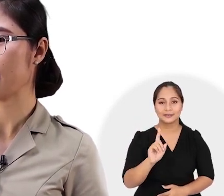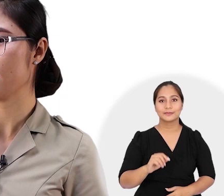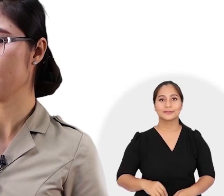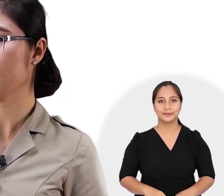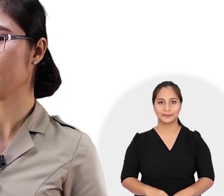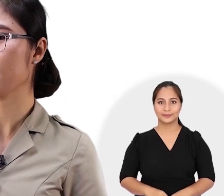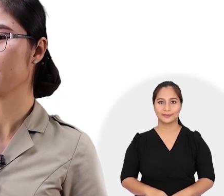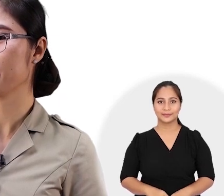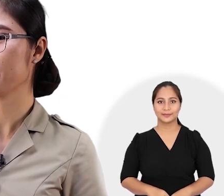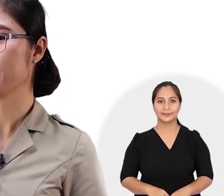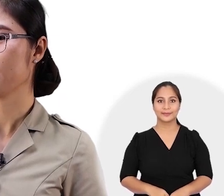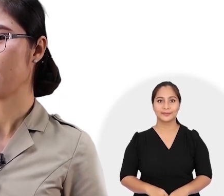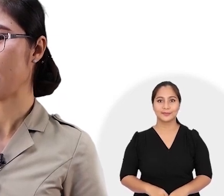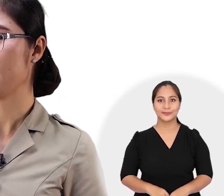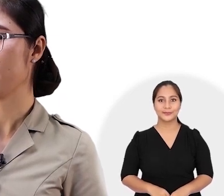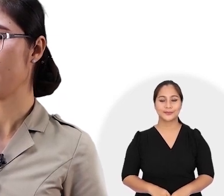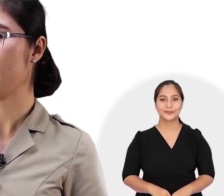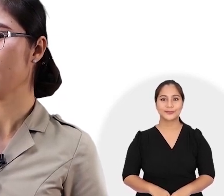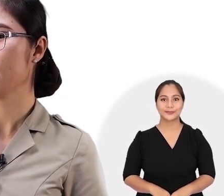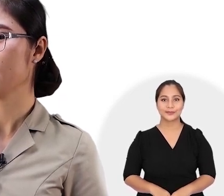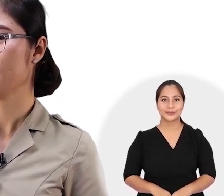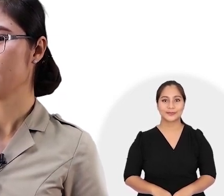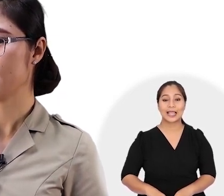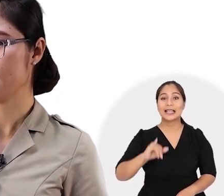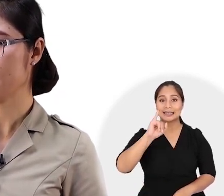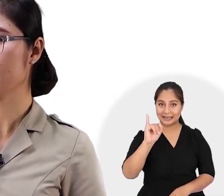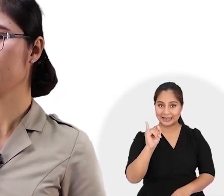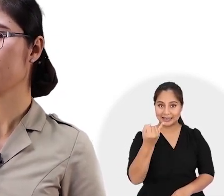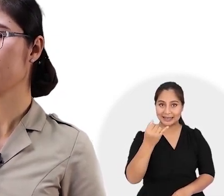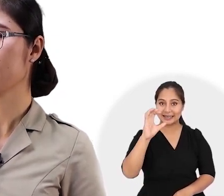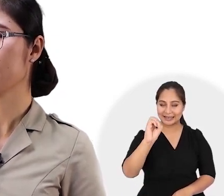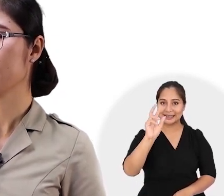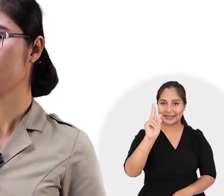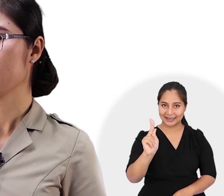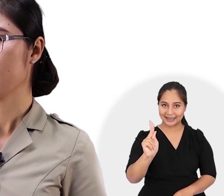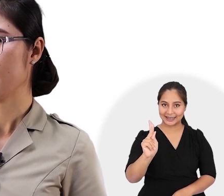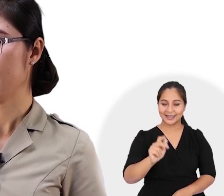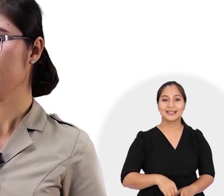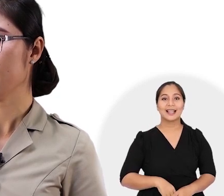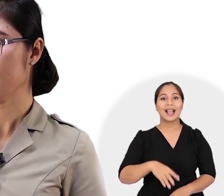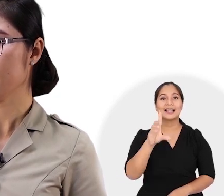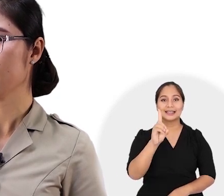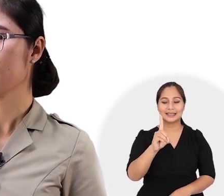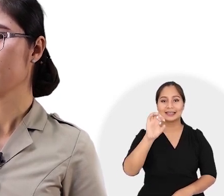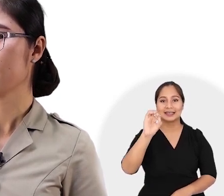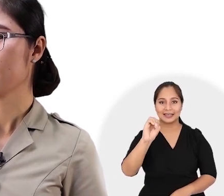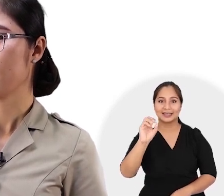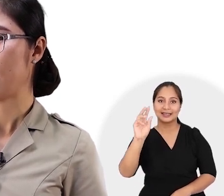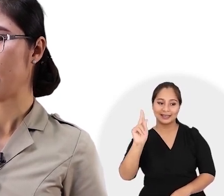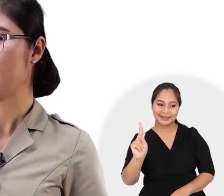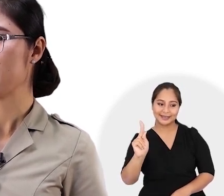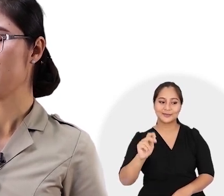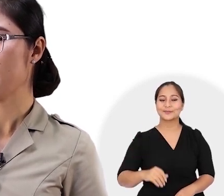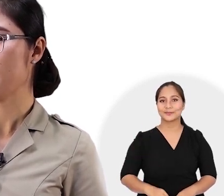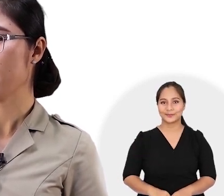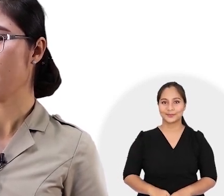ออกเสียงดังนี้อ่านว่าจิกดิกดิก